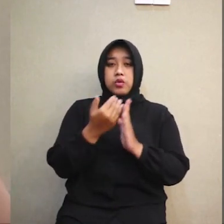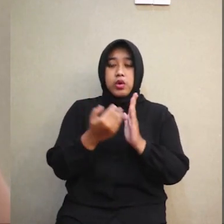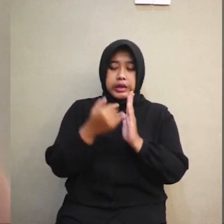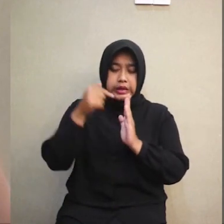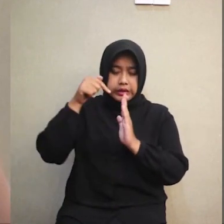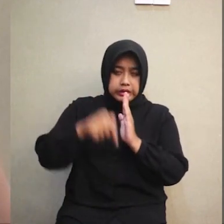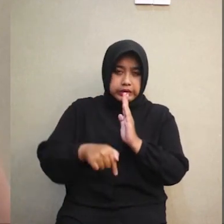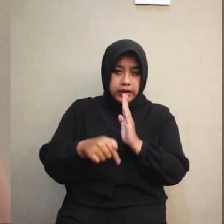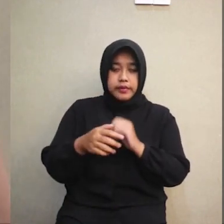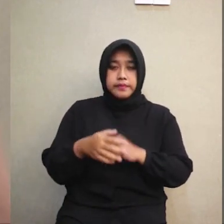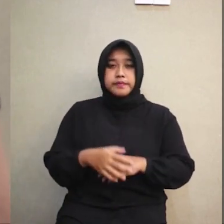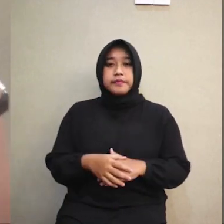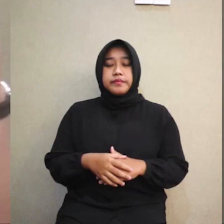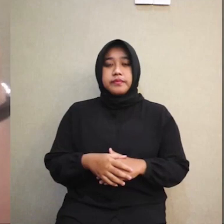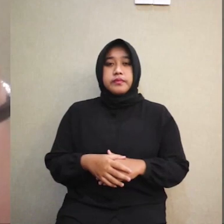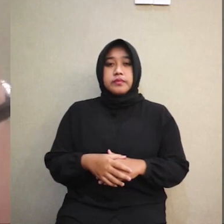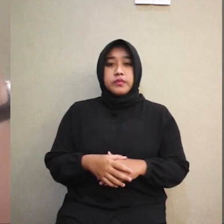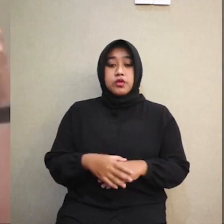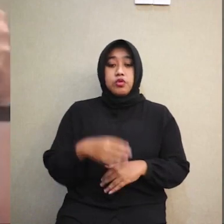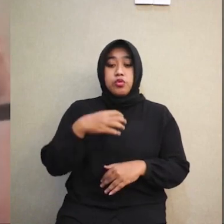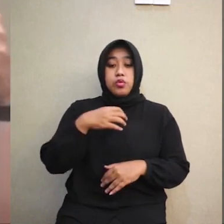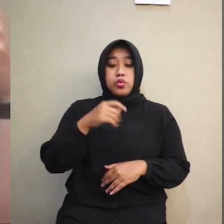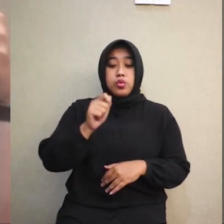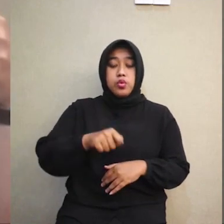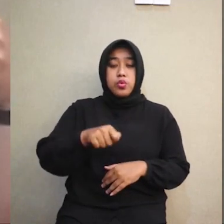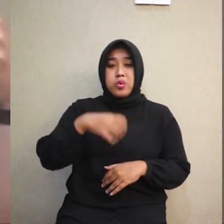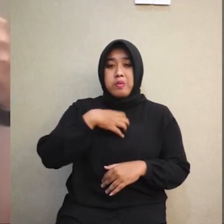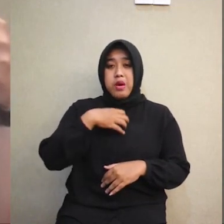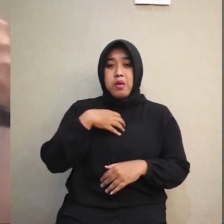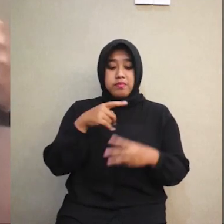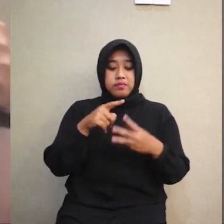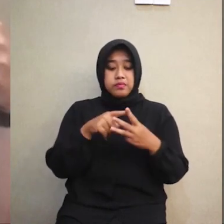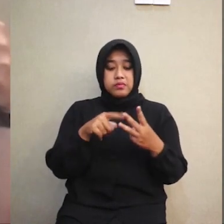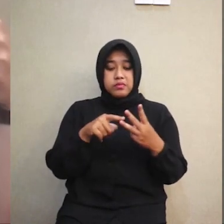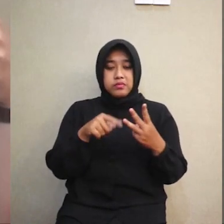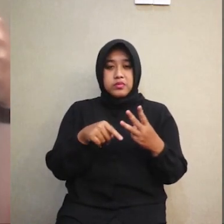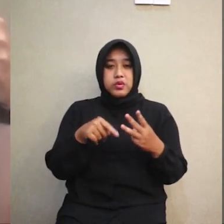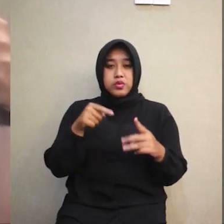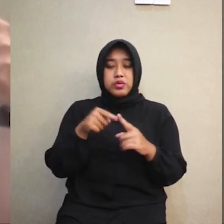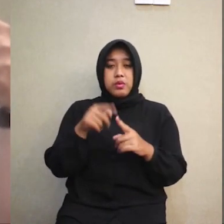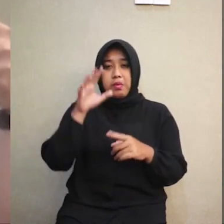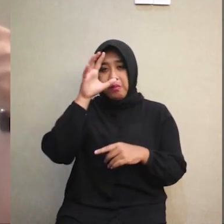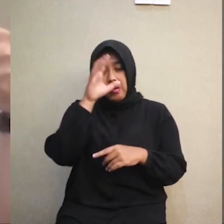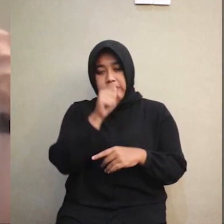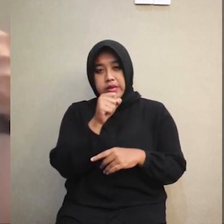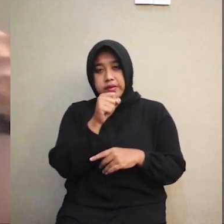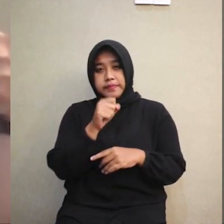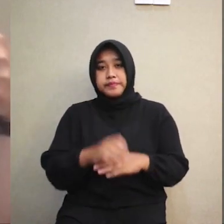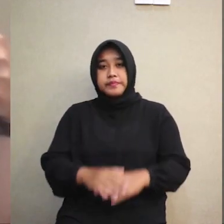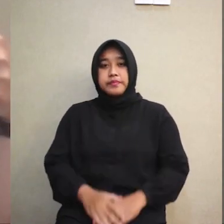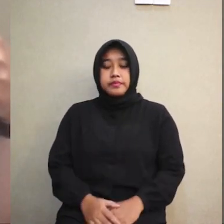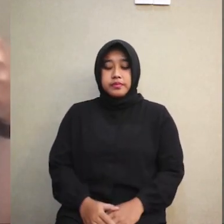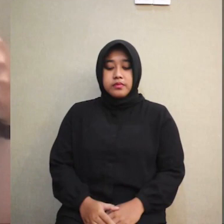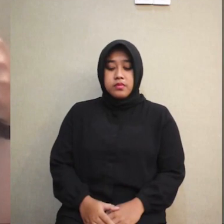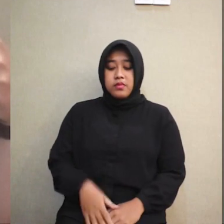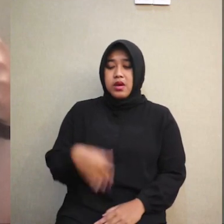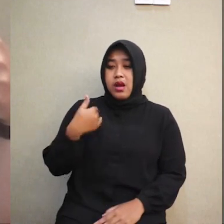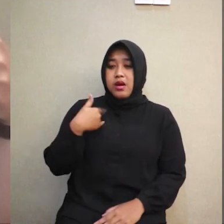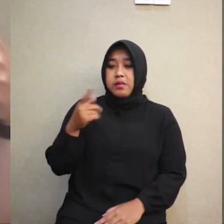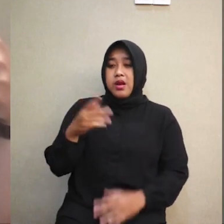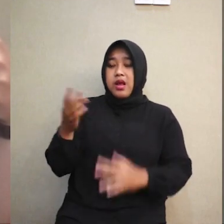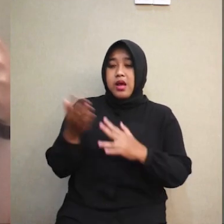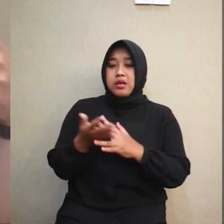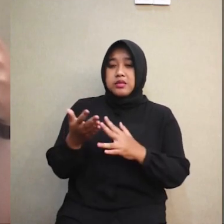Justice di hukum HAM sendiri dibagi tuh menjadi 3 sebenarnya untuk memahami ada di mana aja sih